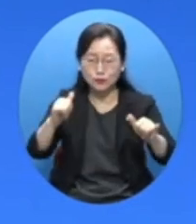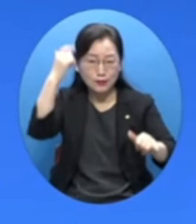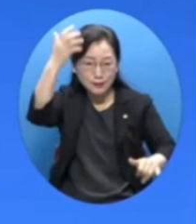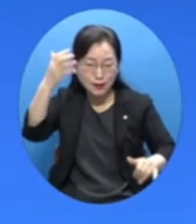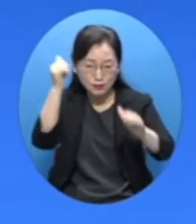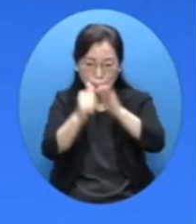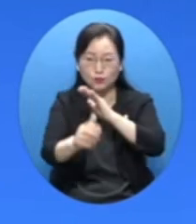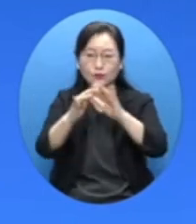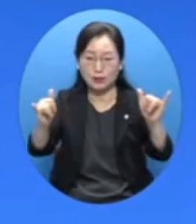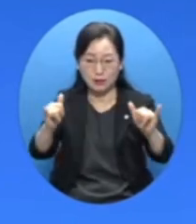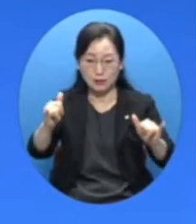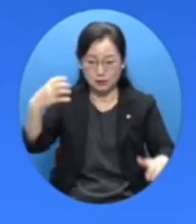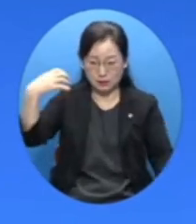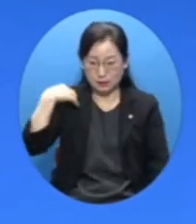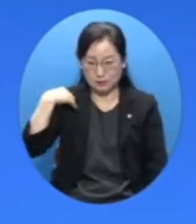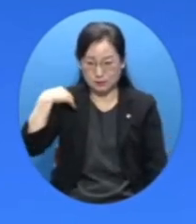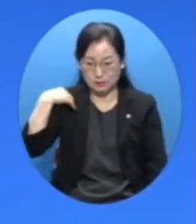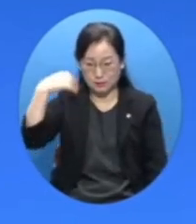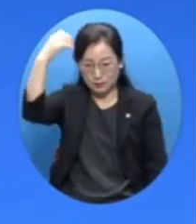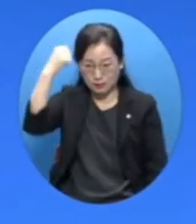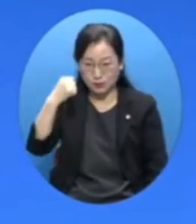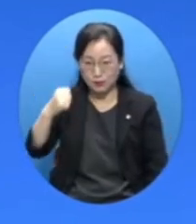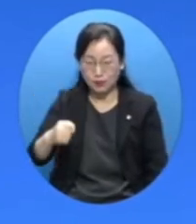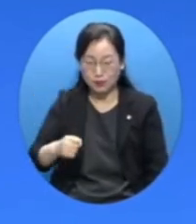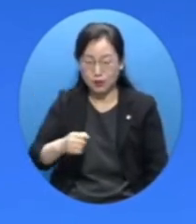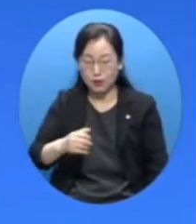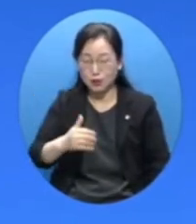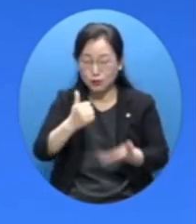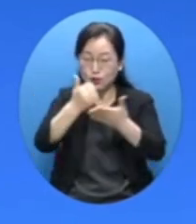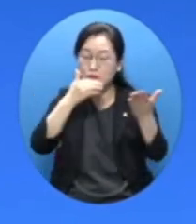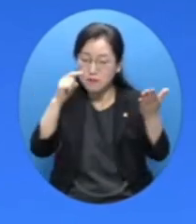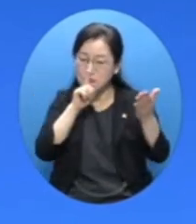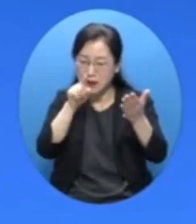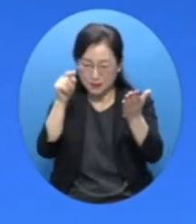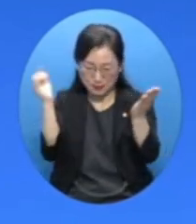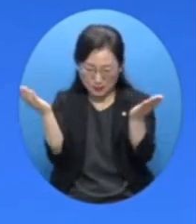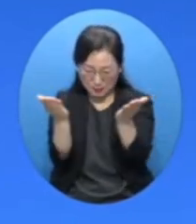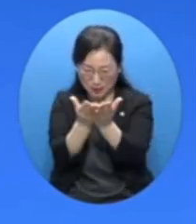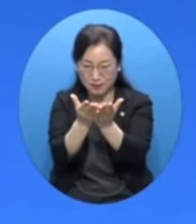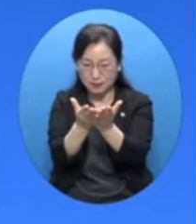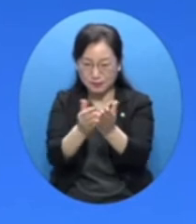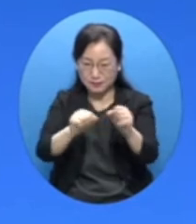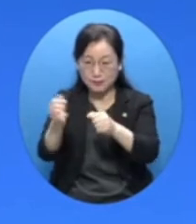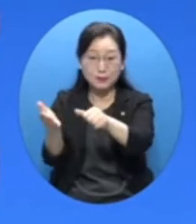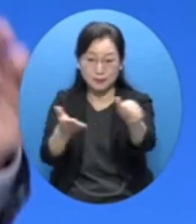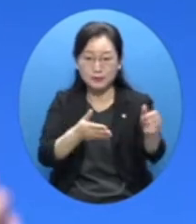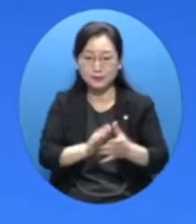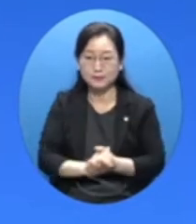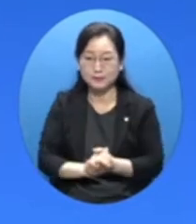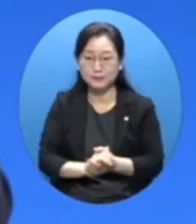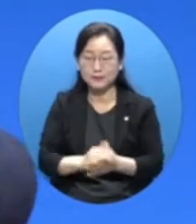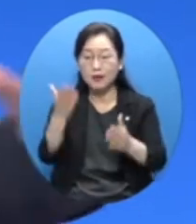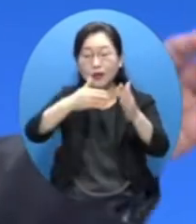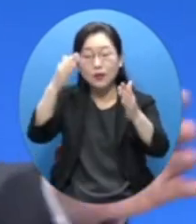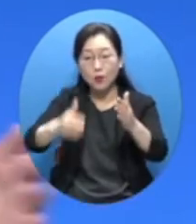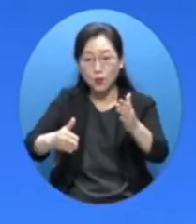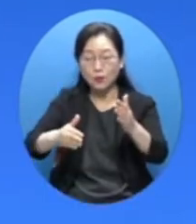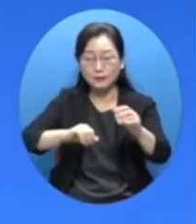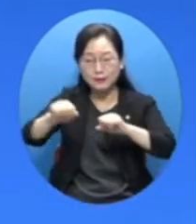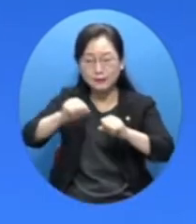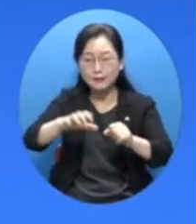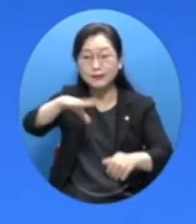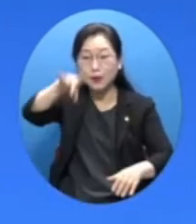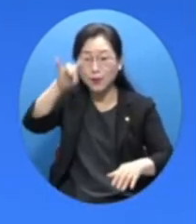지도자라는 것을 잊지 말고 주민들을 행하는 여러분도 되기를 주님의 문으로 축원합니다 공생의 초기에는 모든 사람들이